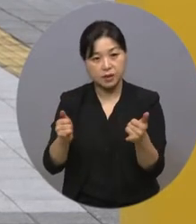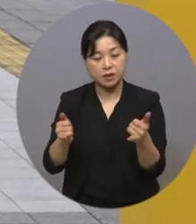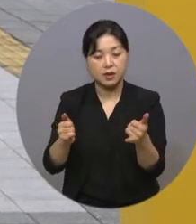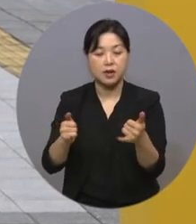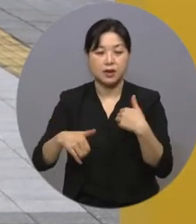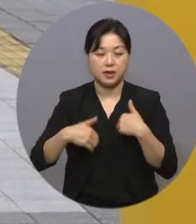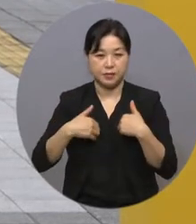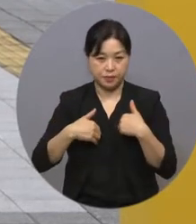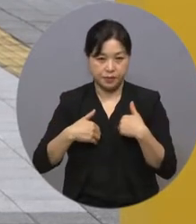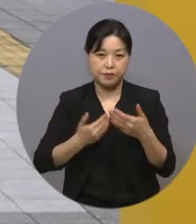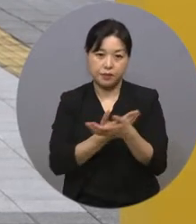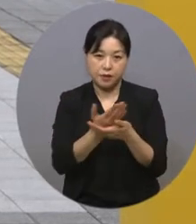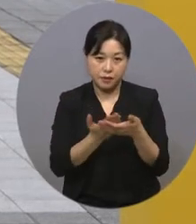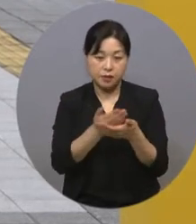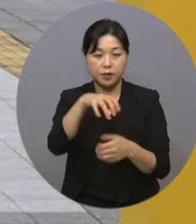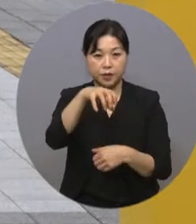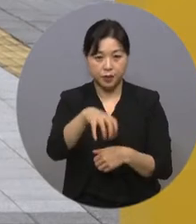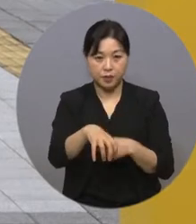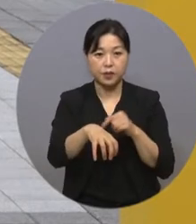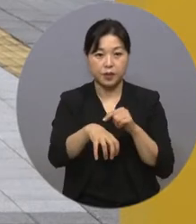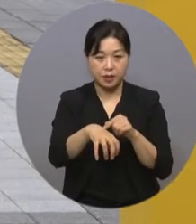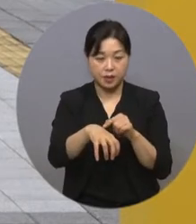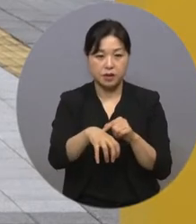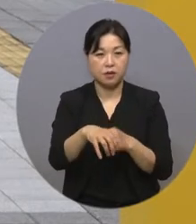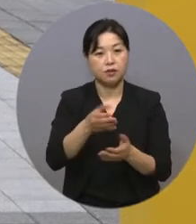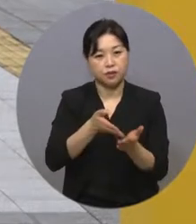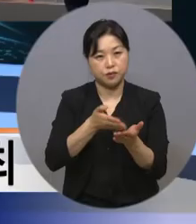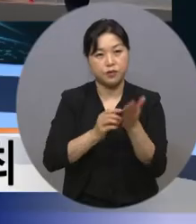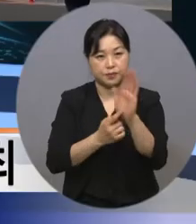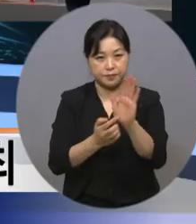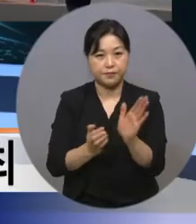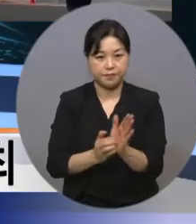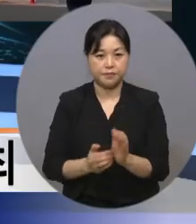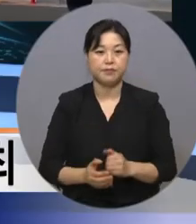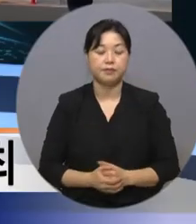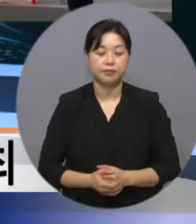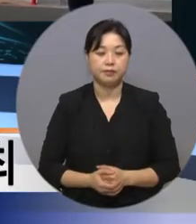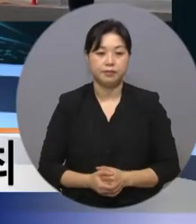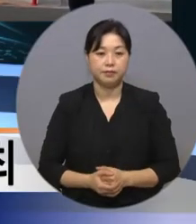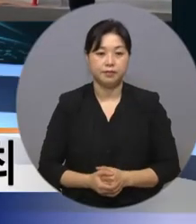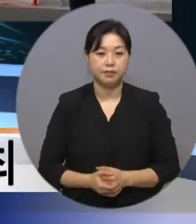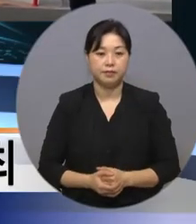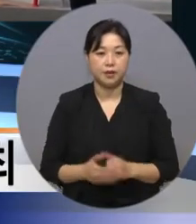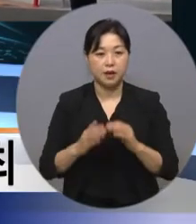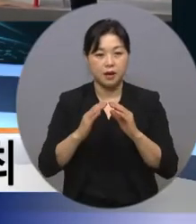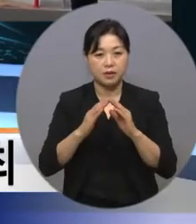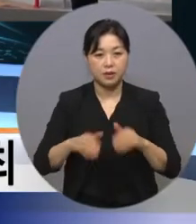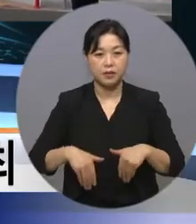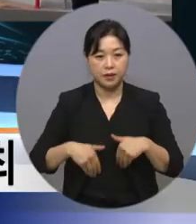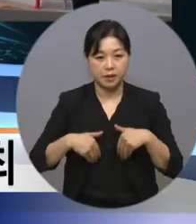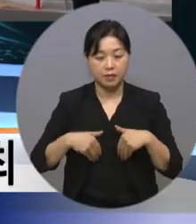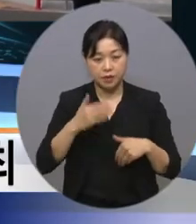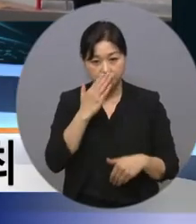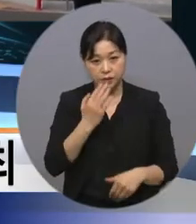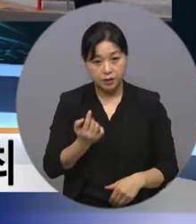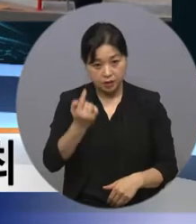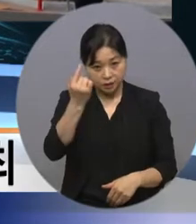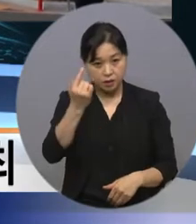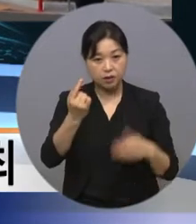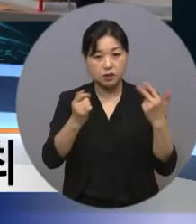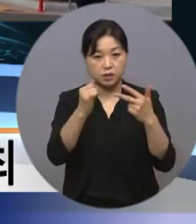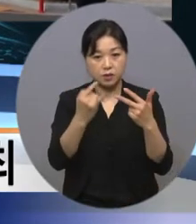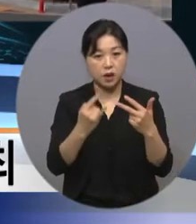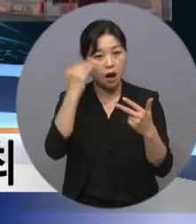현장에서 복지TV 경기방송 정우선입니다. 전남 순천에서 제7회 대한민국